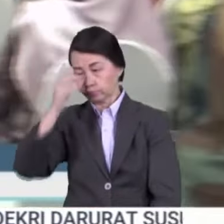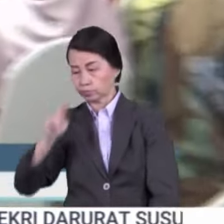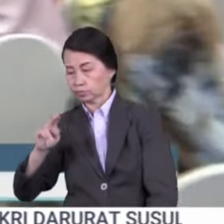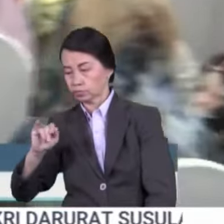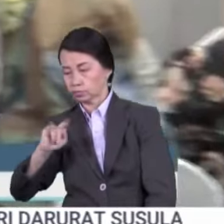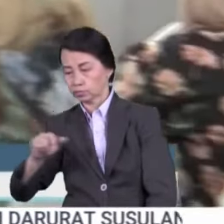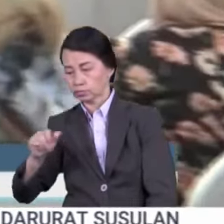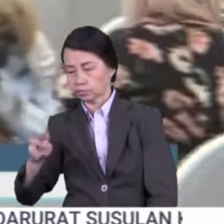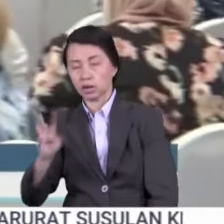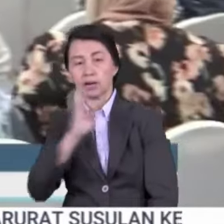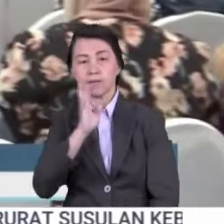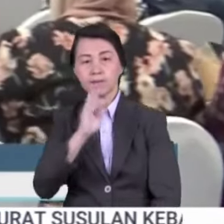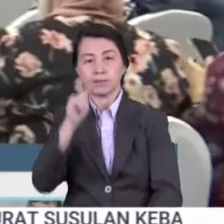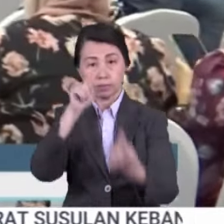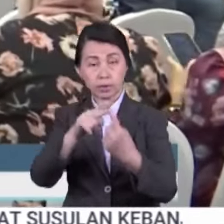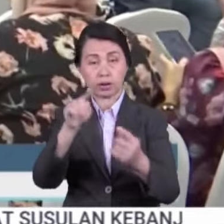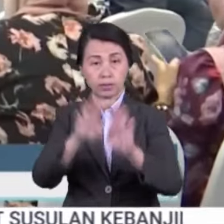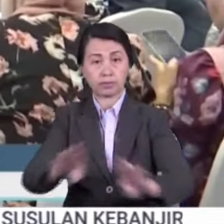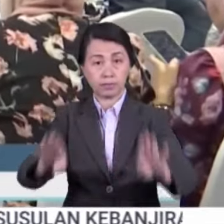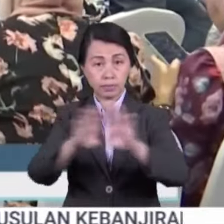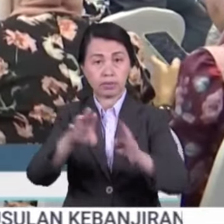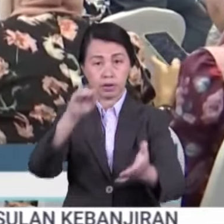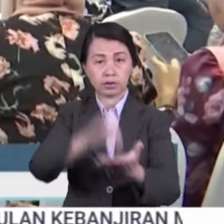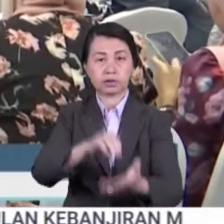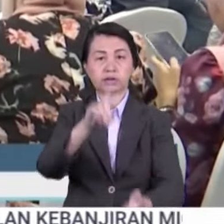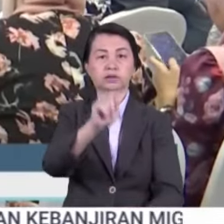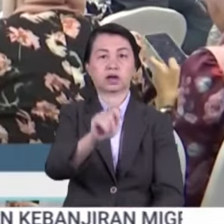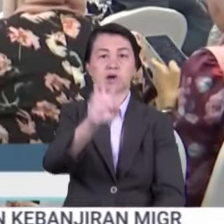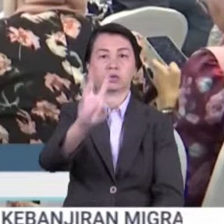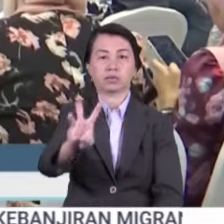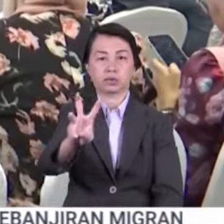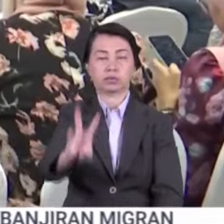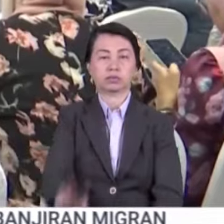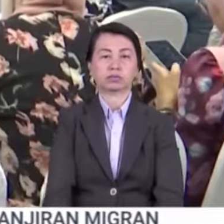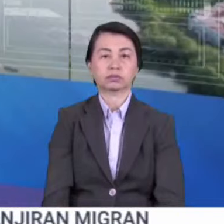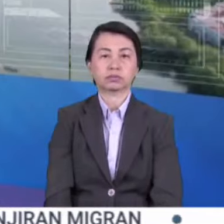demikian kepada pemberita di Tawau.